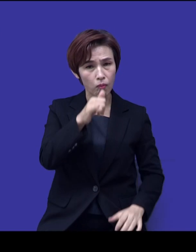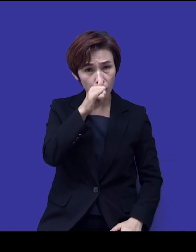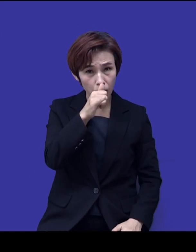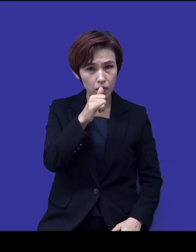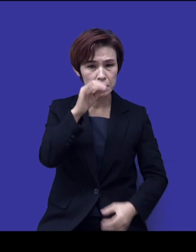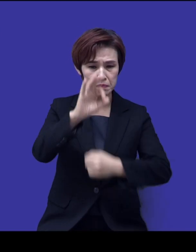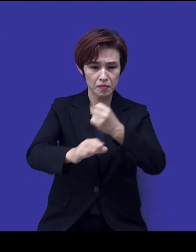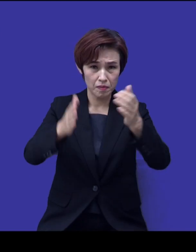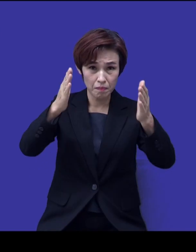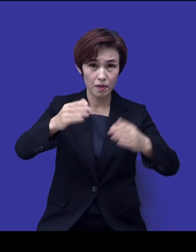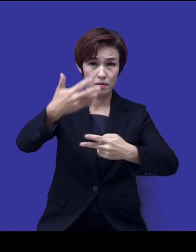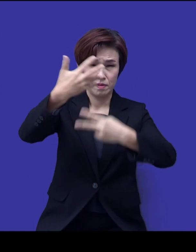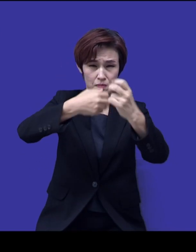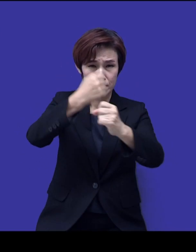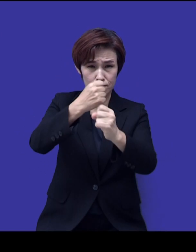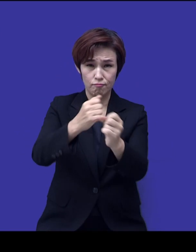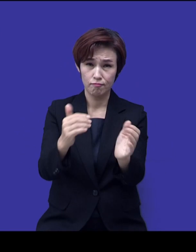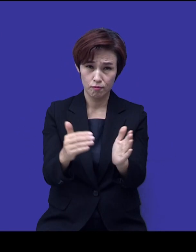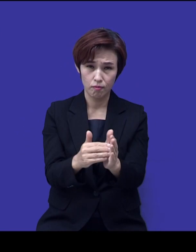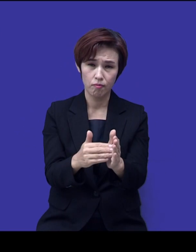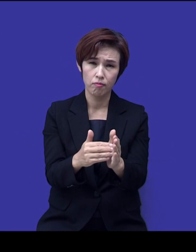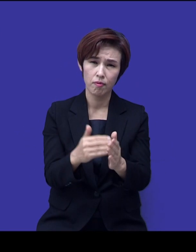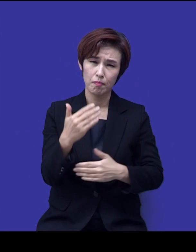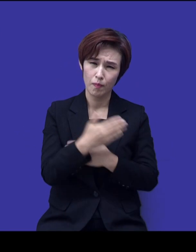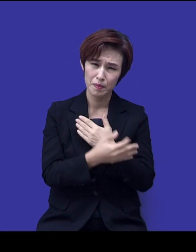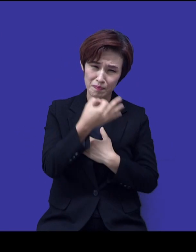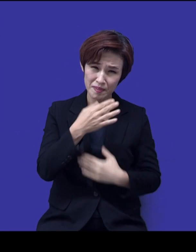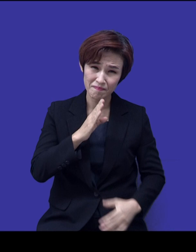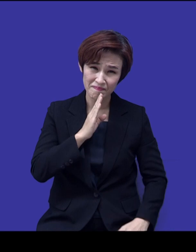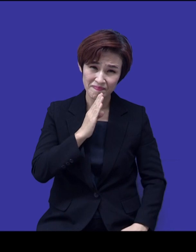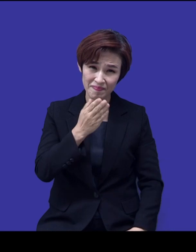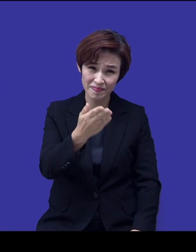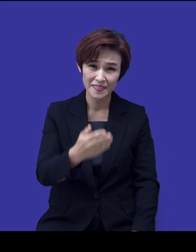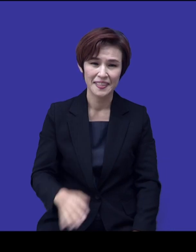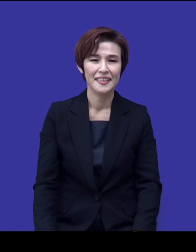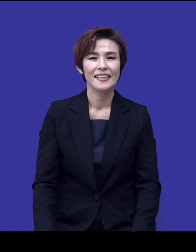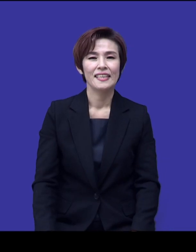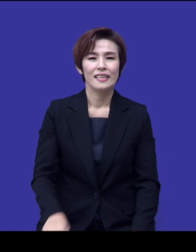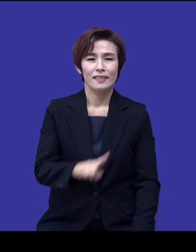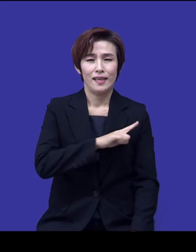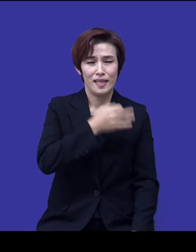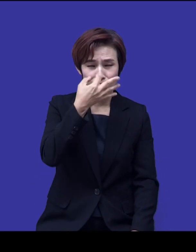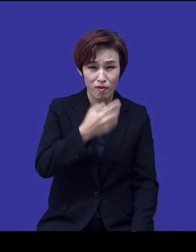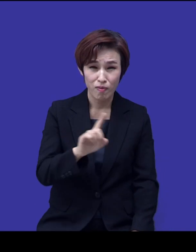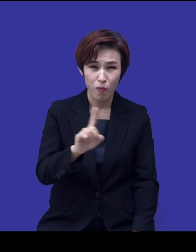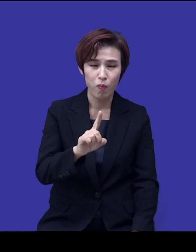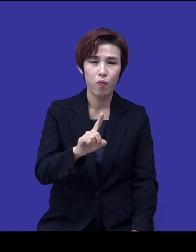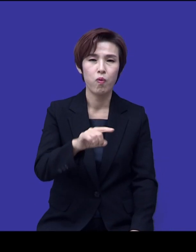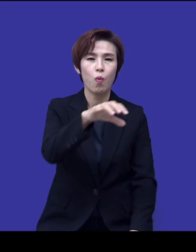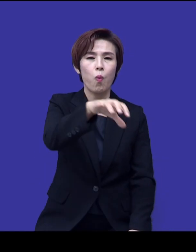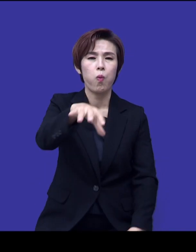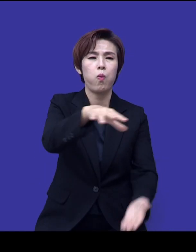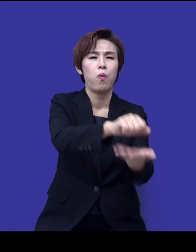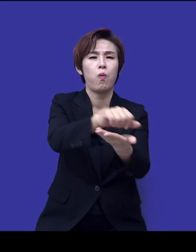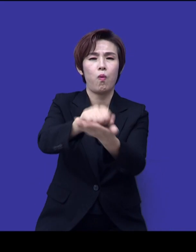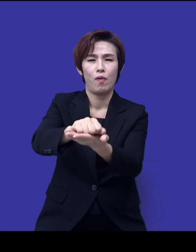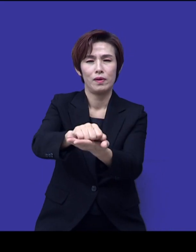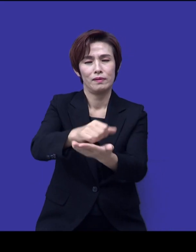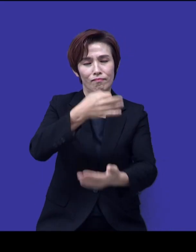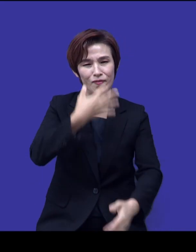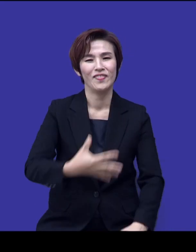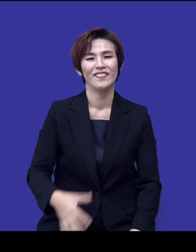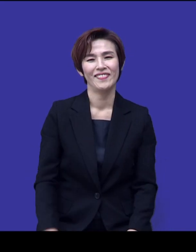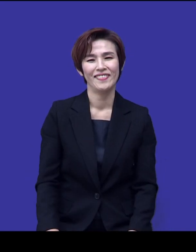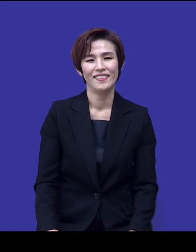만에 이제 연출 복귀작을 하셨는데 육체적으로도 많이 힘드셨을 것 같아요. 제일 힘든 게 헌팅이요. 아, 장소 헌팅이요? 아, 예. 네.